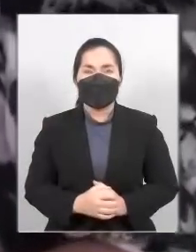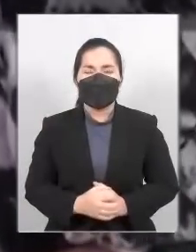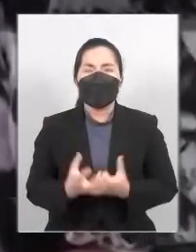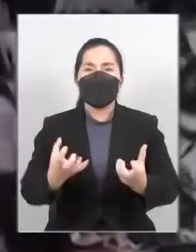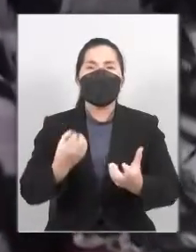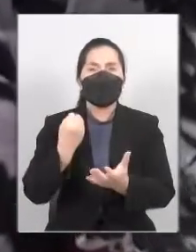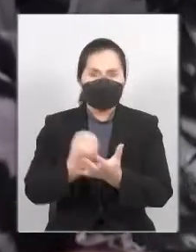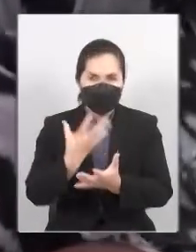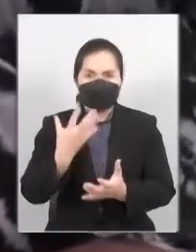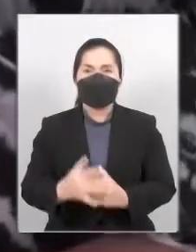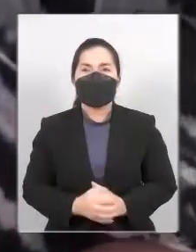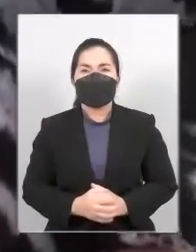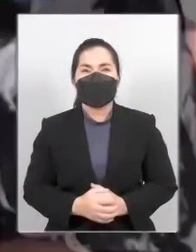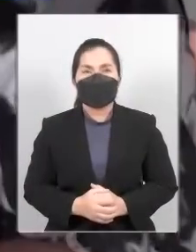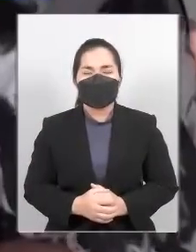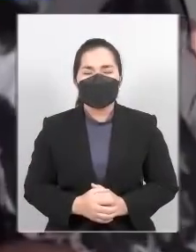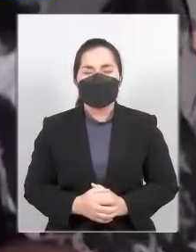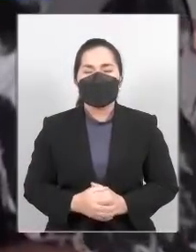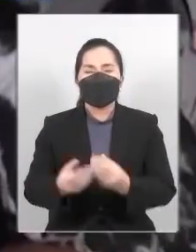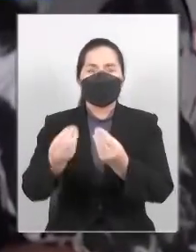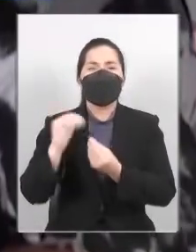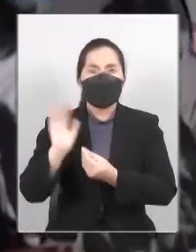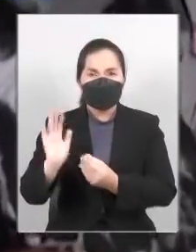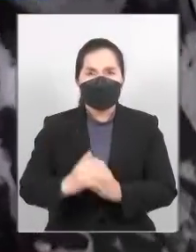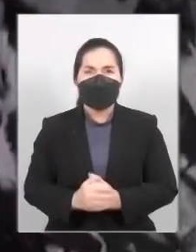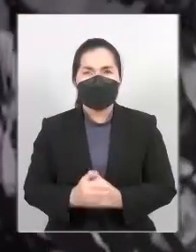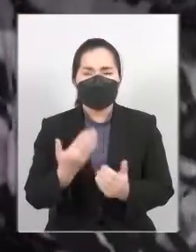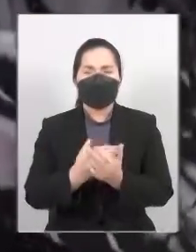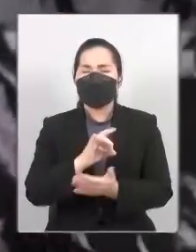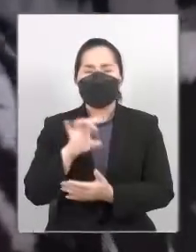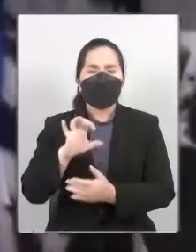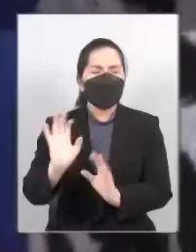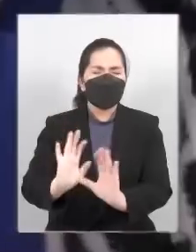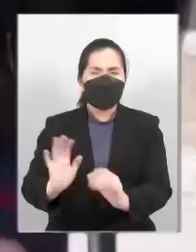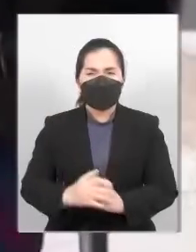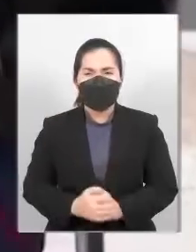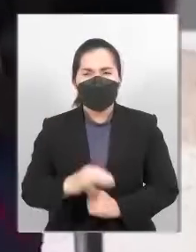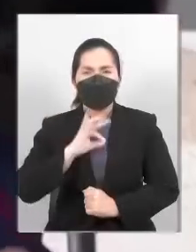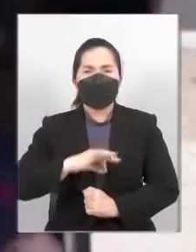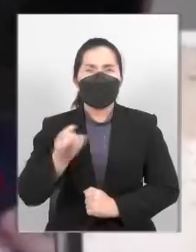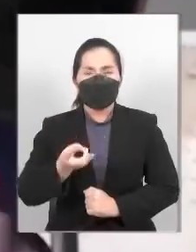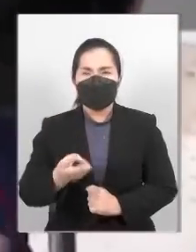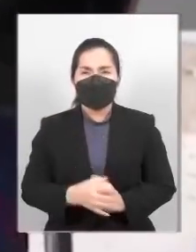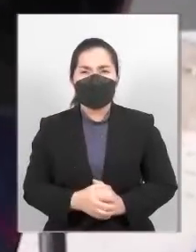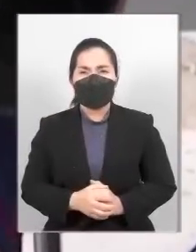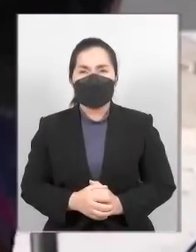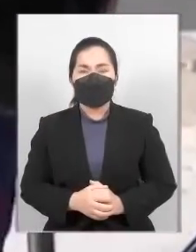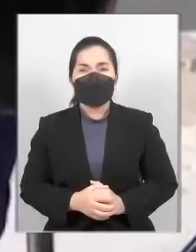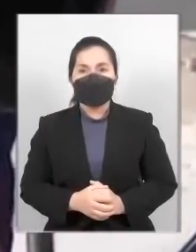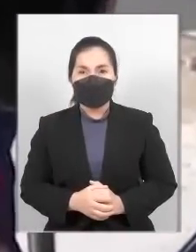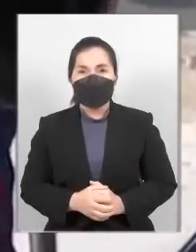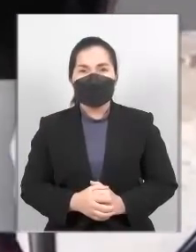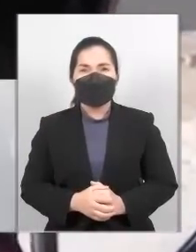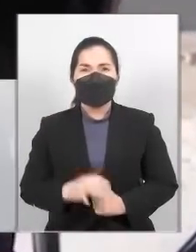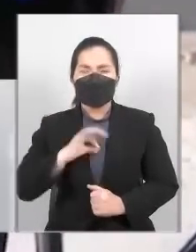ง คือไม่ต้องให้หรอก แต่ป้ามองว่าถ้า800บาทก็ไปลงให้หรอก มันน้อยเกิน มันน้อยไปแม่หรือมันยังไง ก็น้